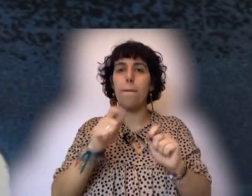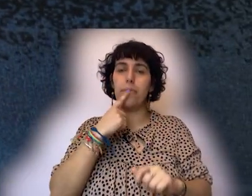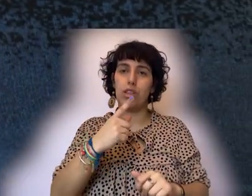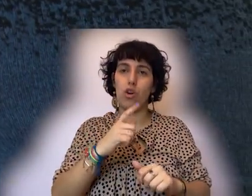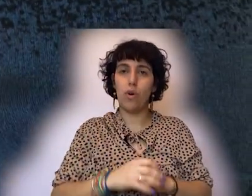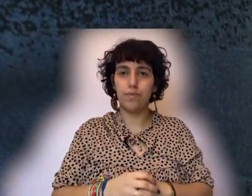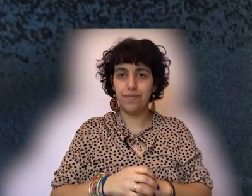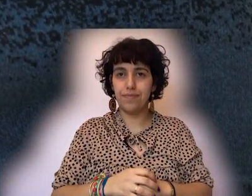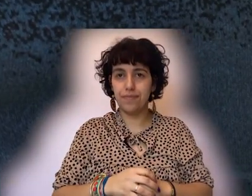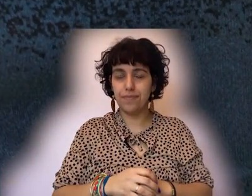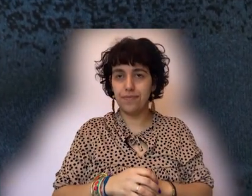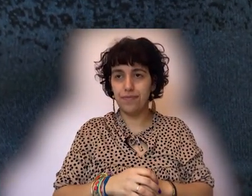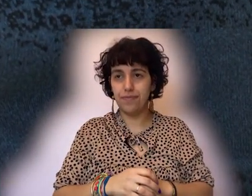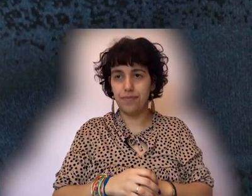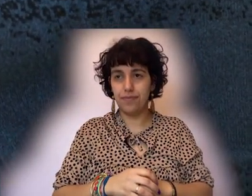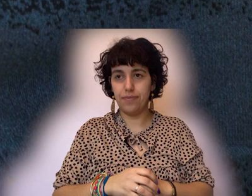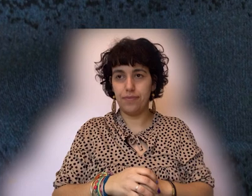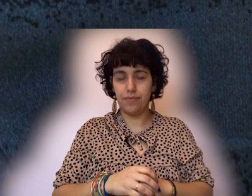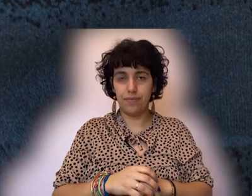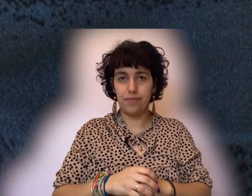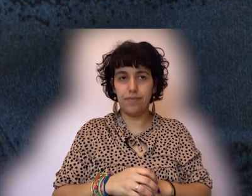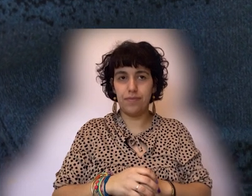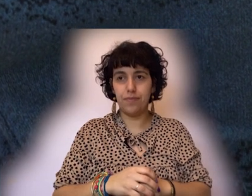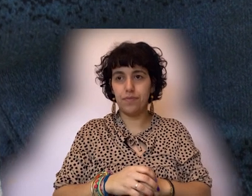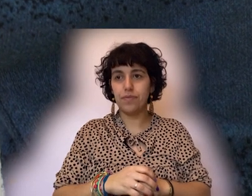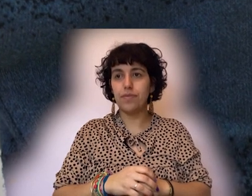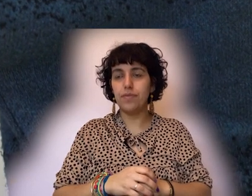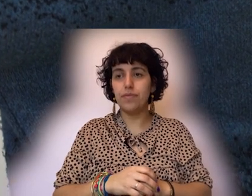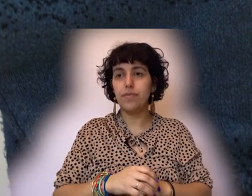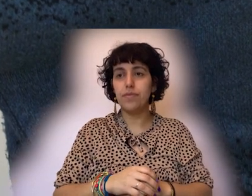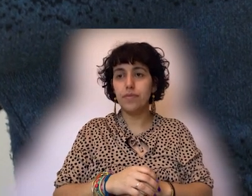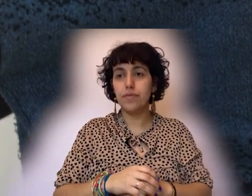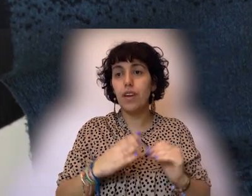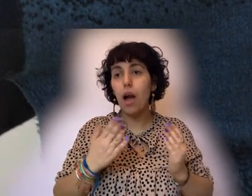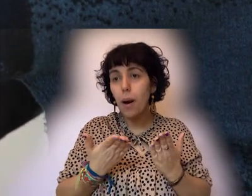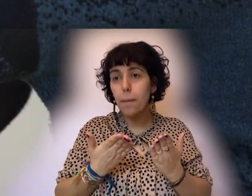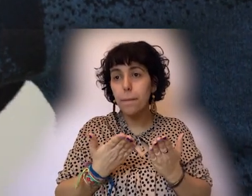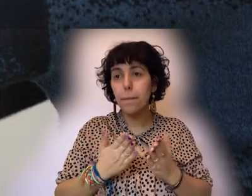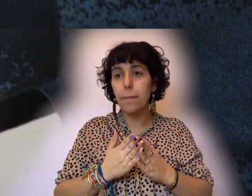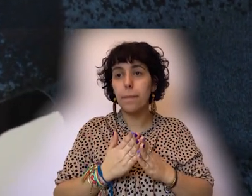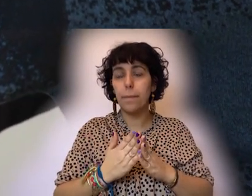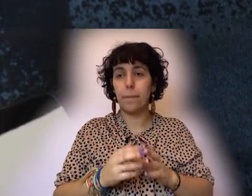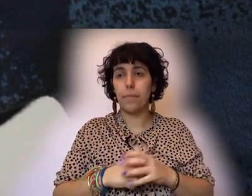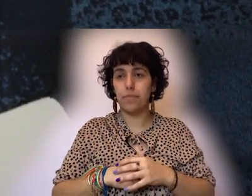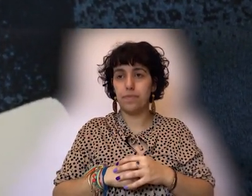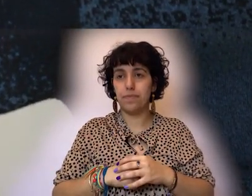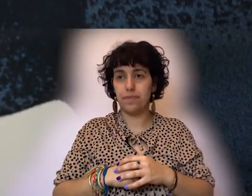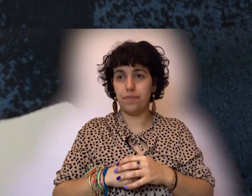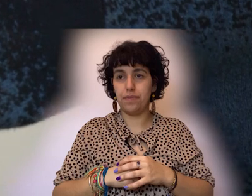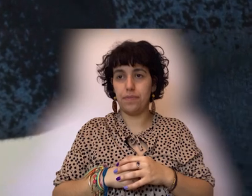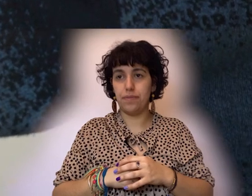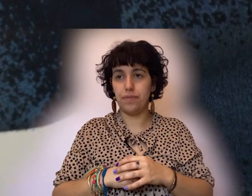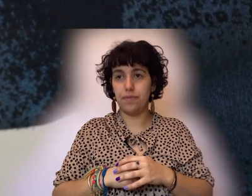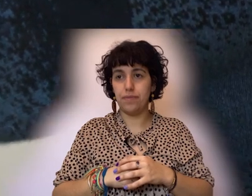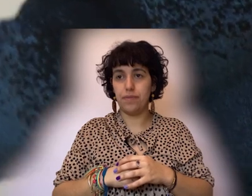siz bu hareketi yaptıktan sonra ve Aslı sert defasında olan hep burada kesiyorlar ya biz de burada kesmemiş olalım bu hareket yaptıktan